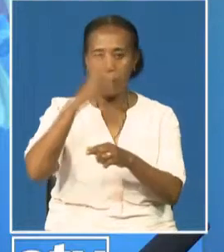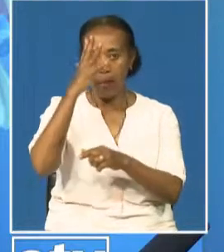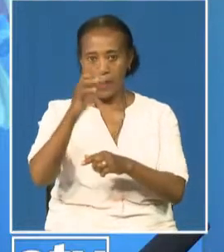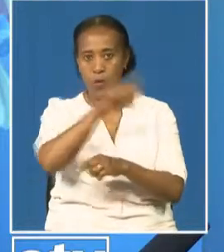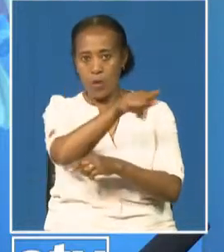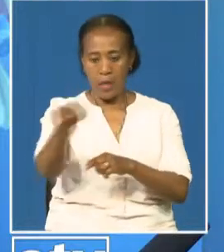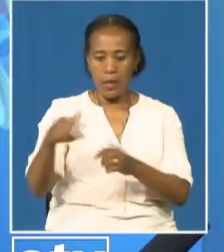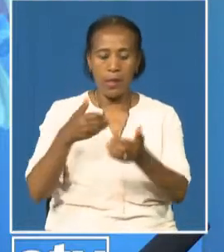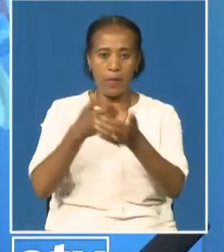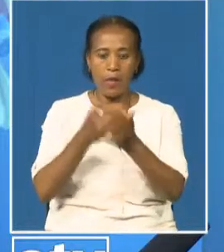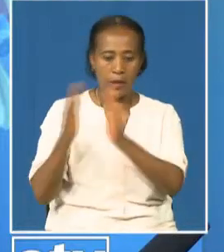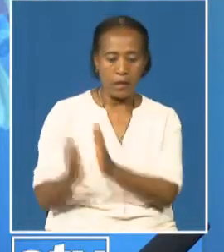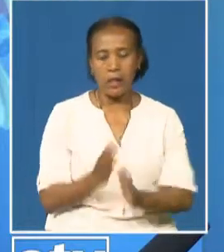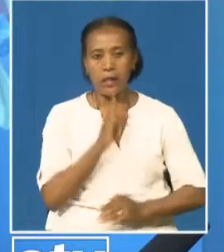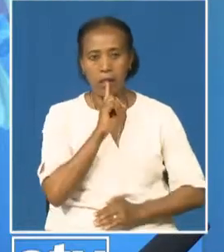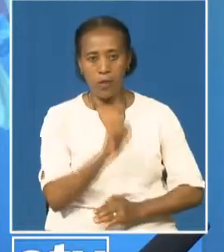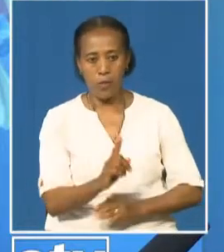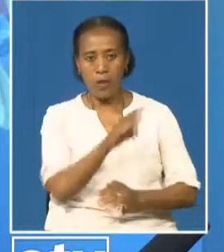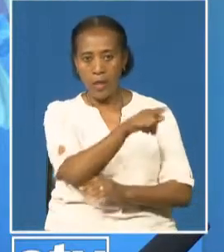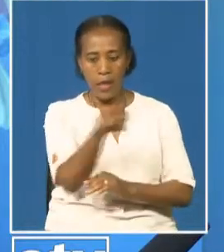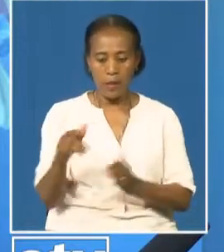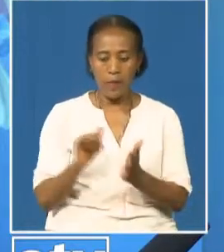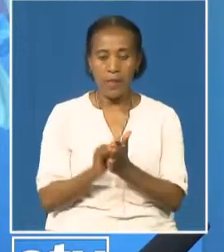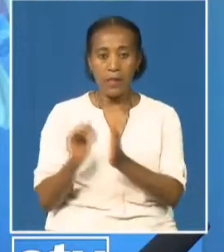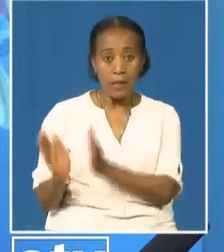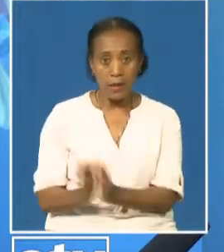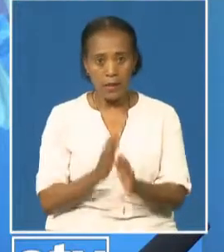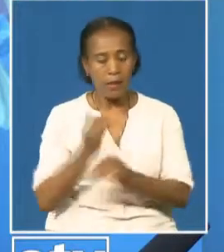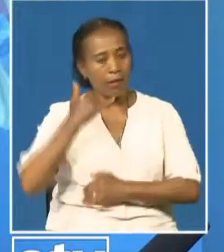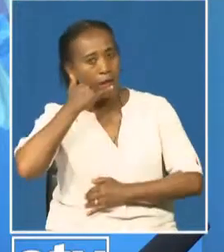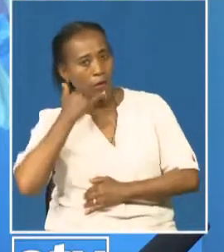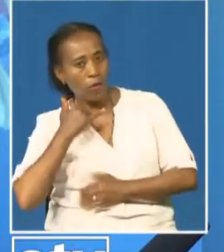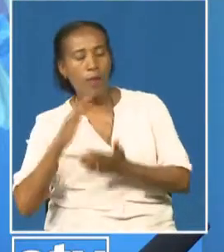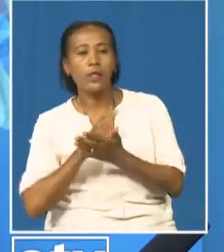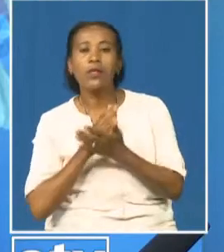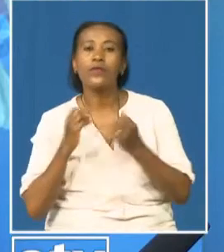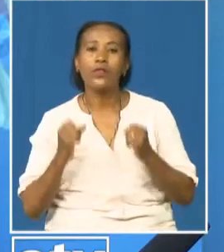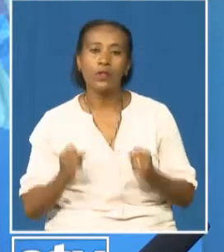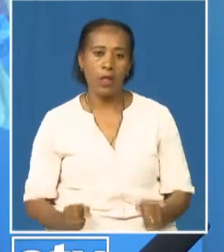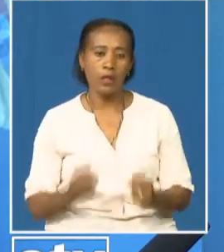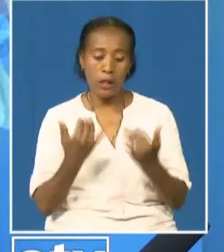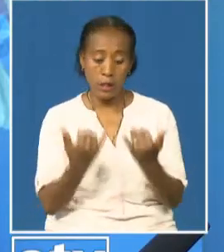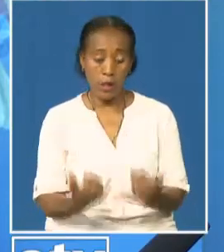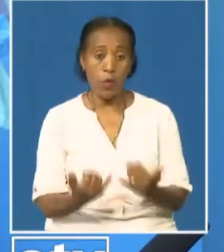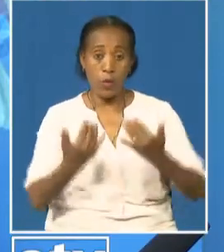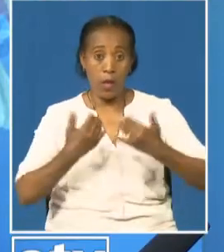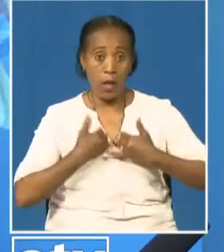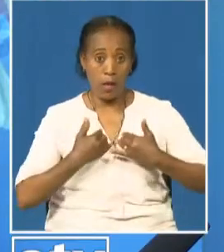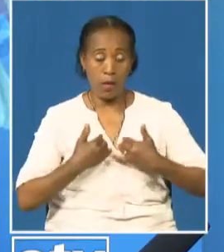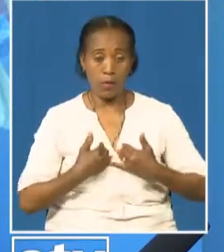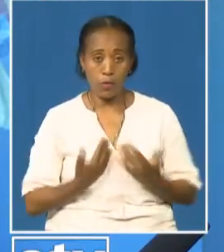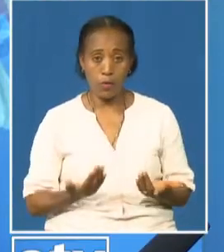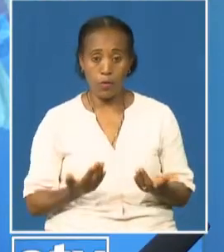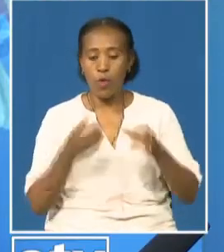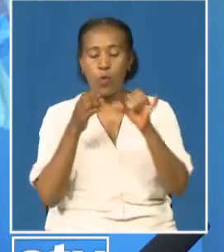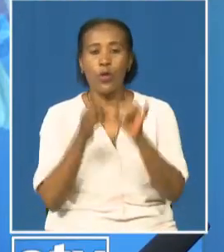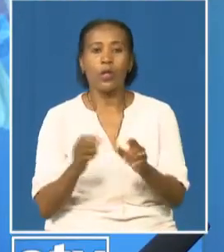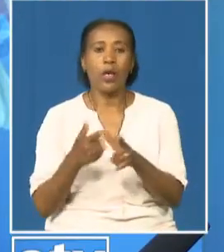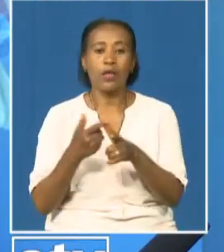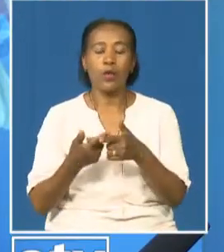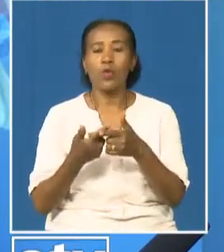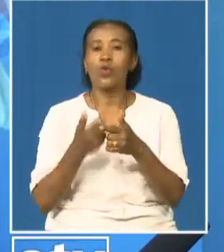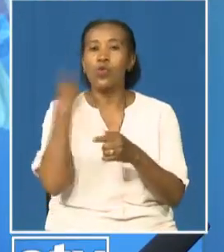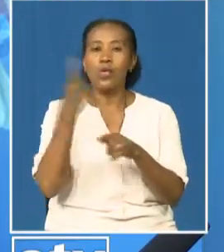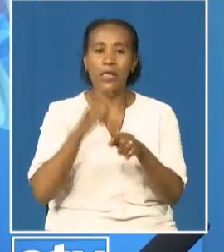ሰዓት ወደናተ የምናደርሰው ዝግጅት ነው። እናንተም በዚህ ዝግጅት ላይ የደወላችሁ መሳተፍ ትችላላችሁ። እስካሁን ለነበራችሁ ቆይታ ደግሞ